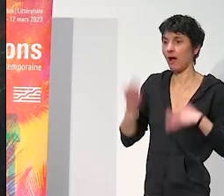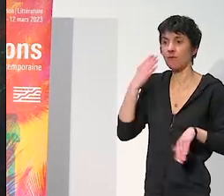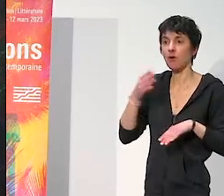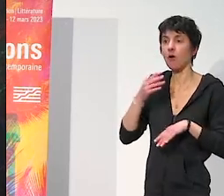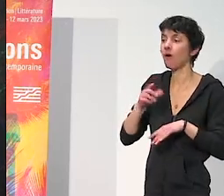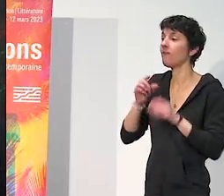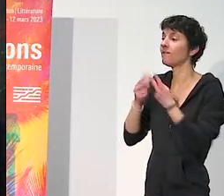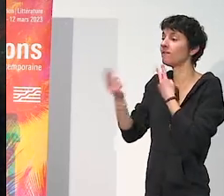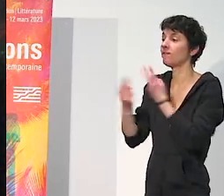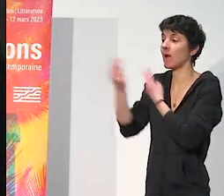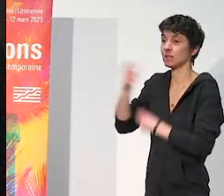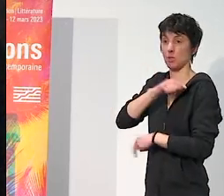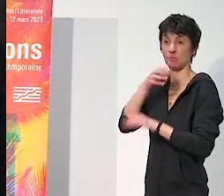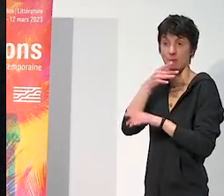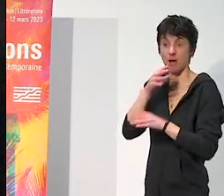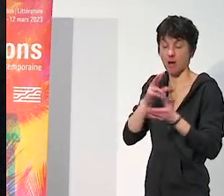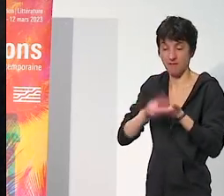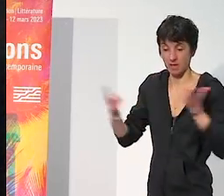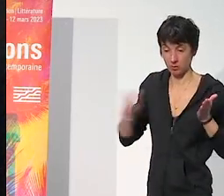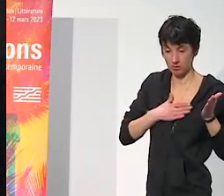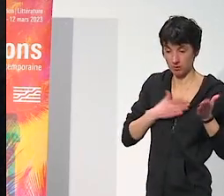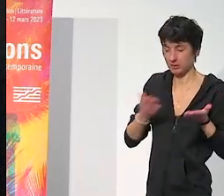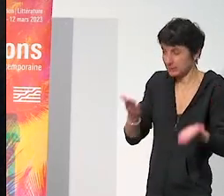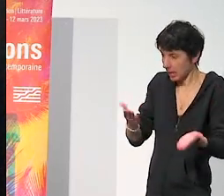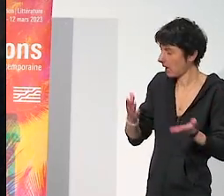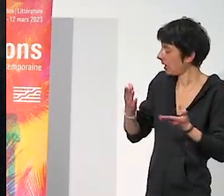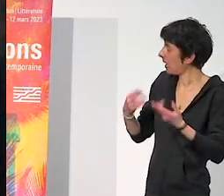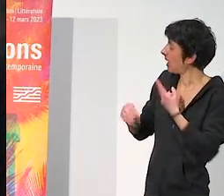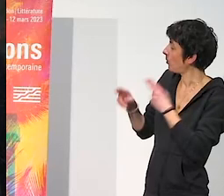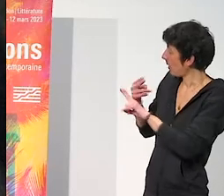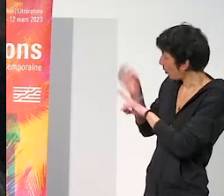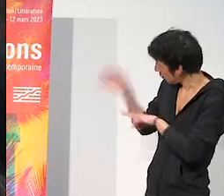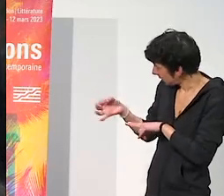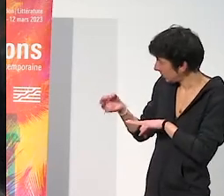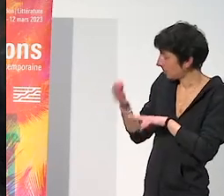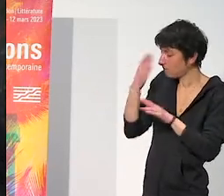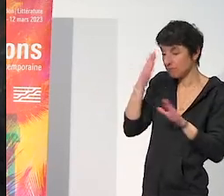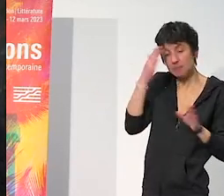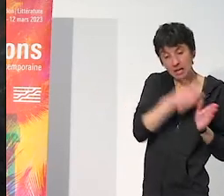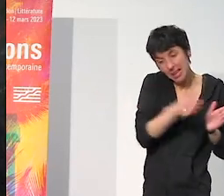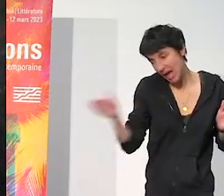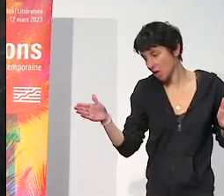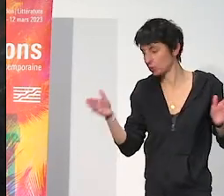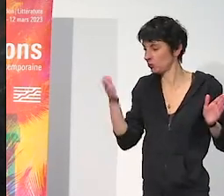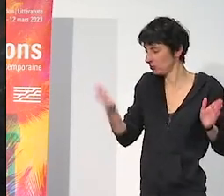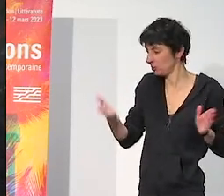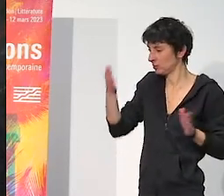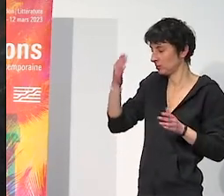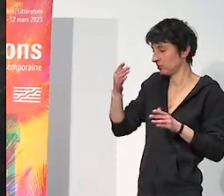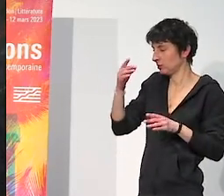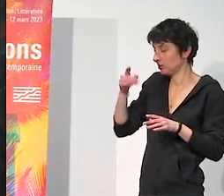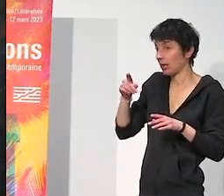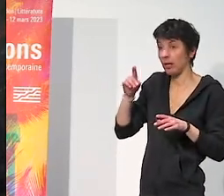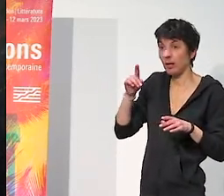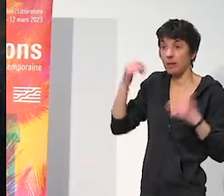la police, par exemple. Donc, si on part de ça, oui. Si on élargit un peu le sujet, c'est infini.